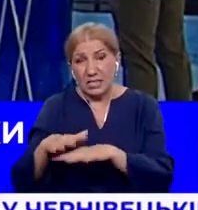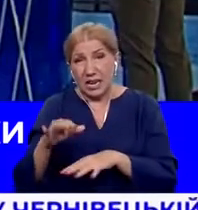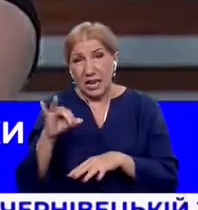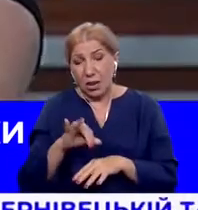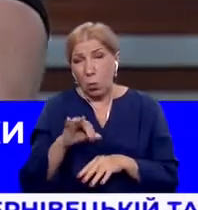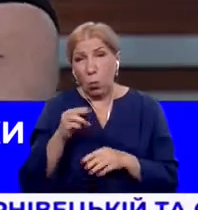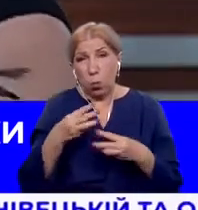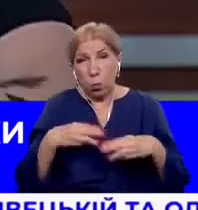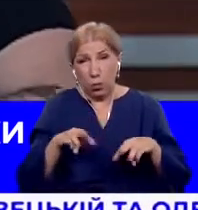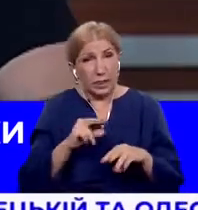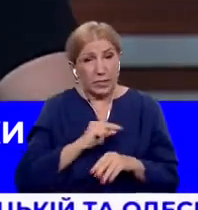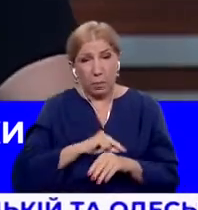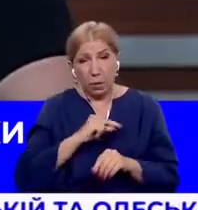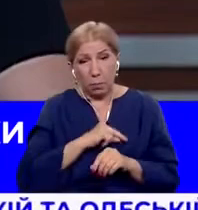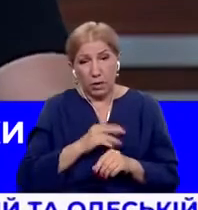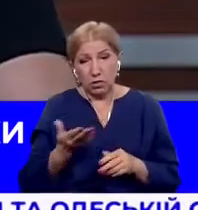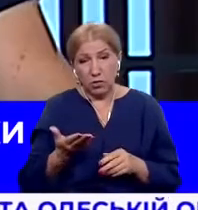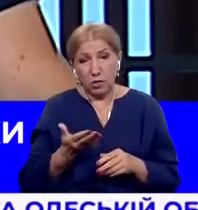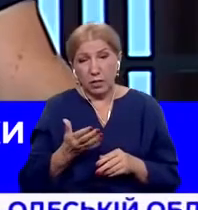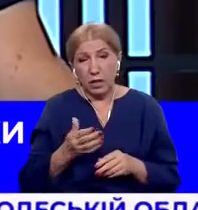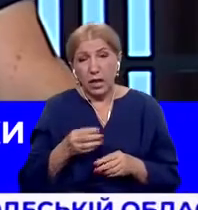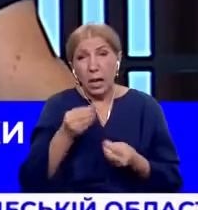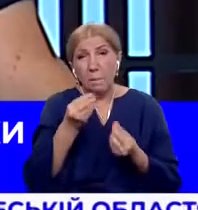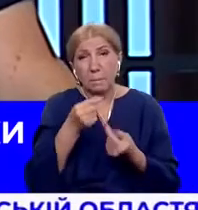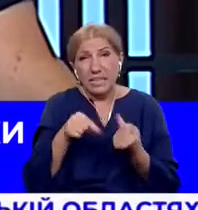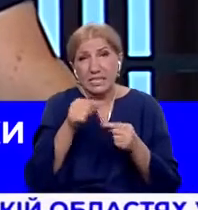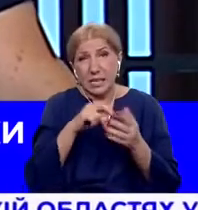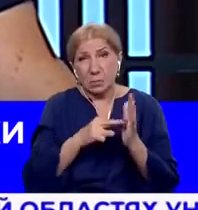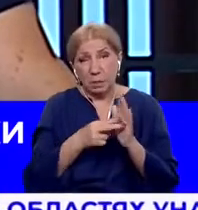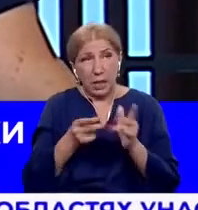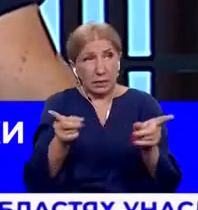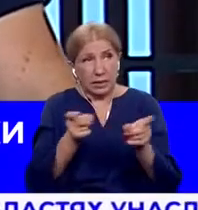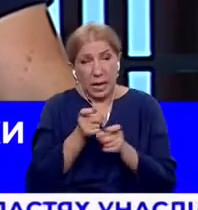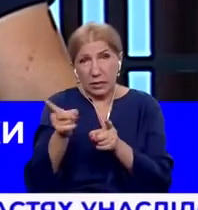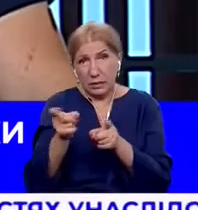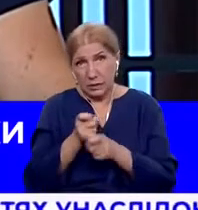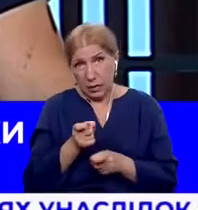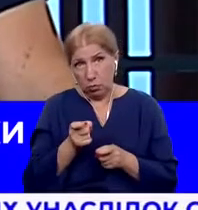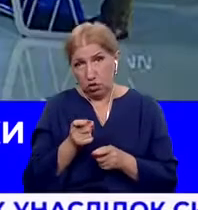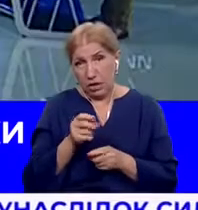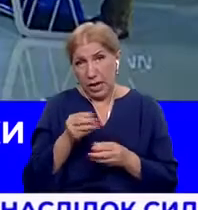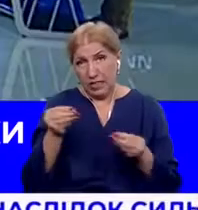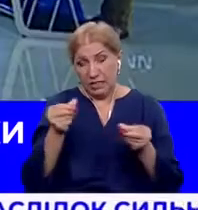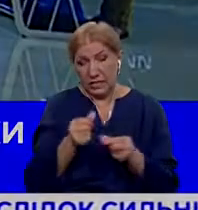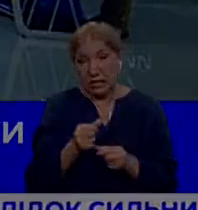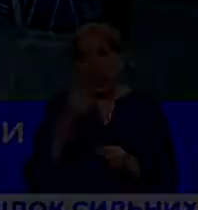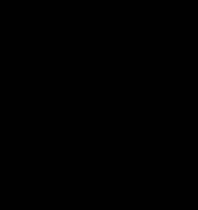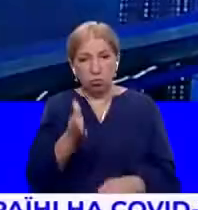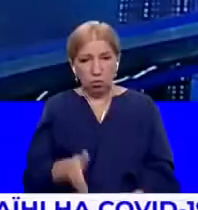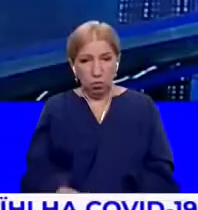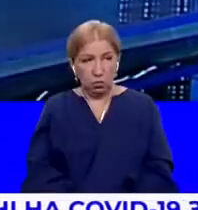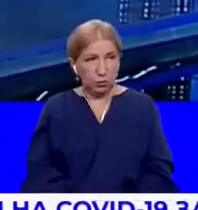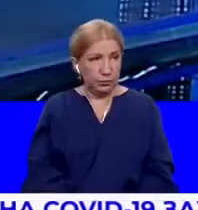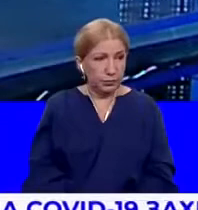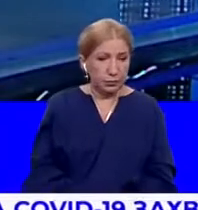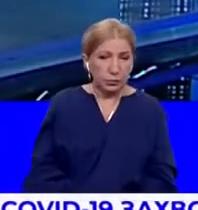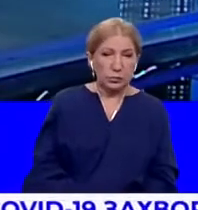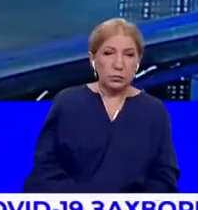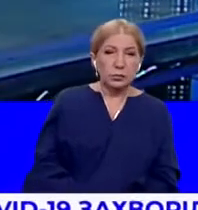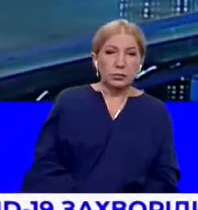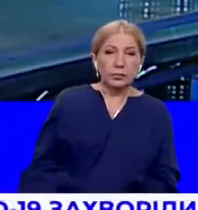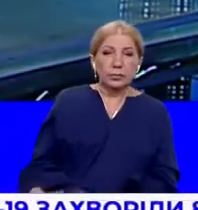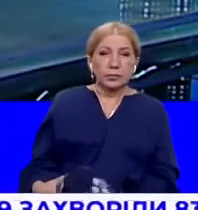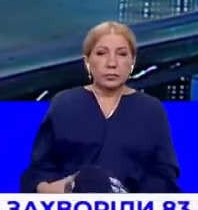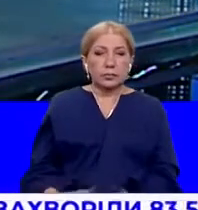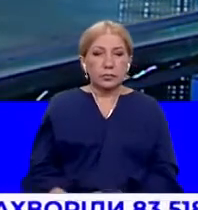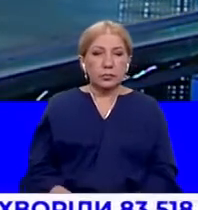не пропрацював, власне, достойні бізнес-плани для заведення таких глобальних інвестицій. А заяви про це були. Попрошу прокоментувати